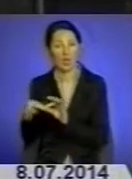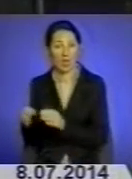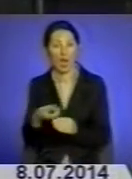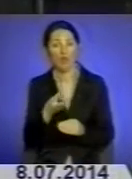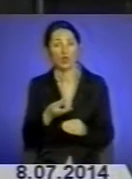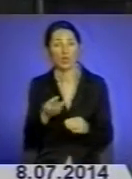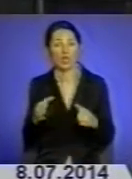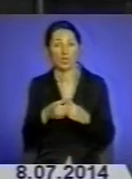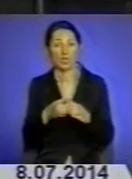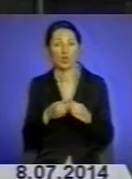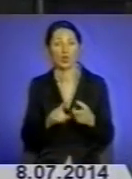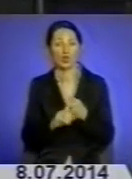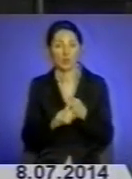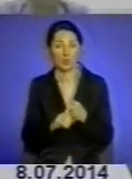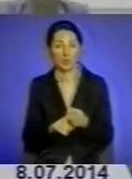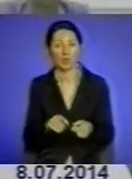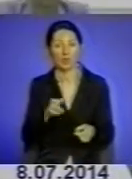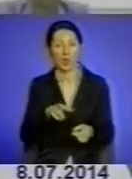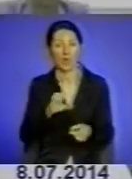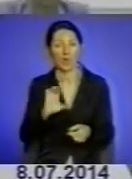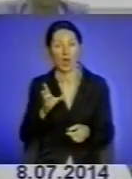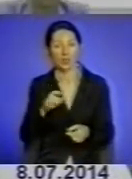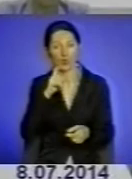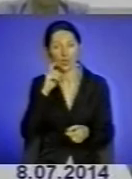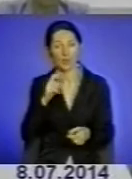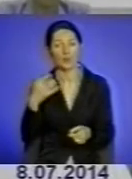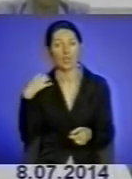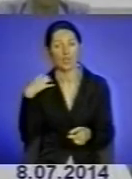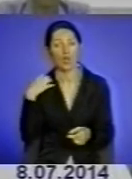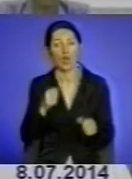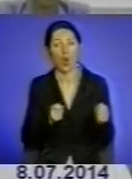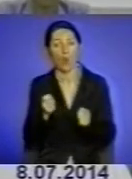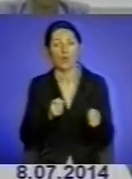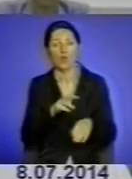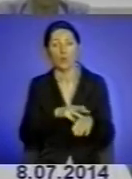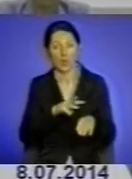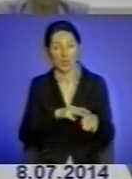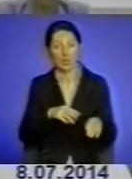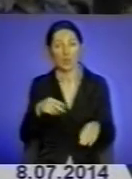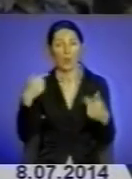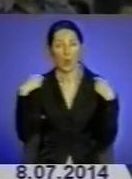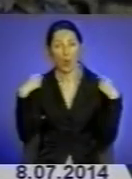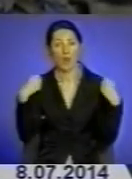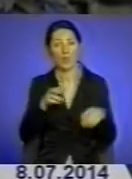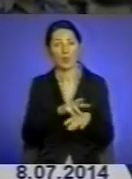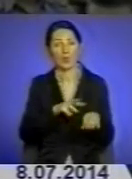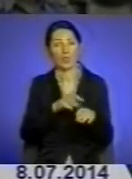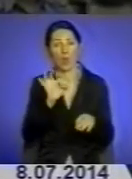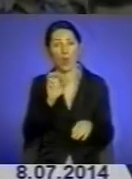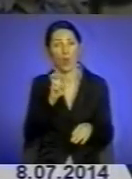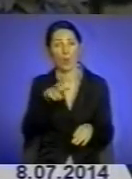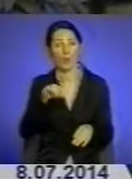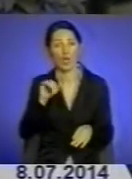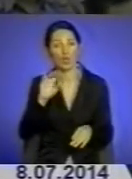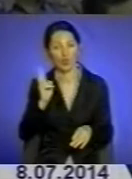громадськістю у МВС України в області. Начальник управління МВС України в Тернопільській області полковник міліції Василь Облищук представив особовому